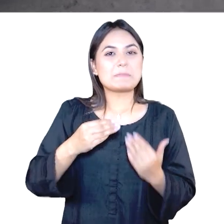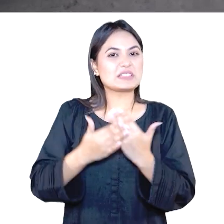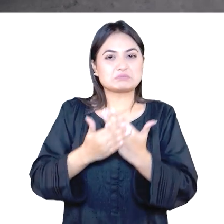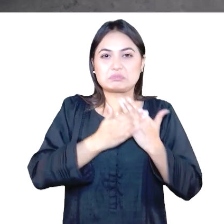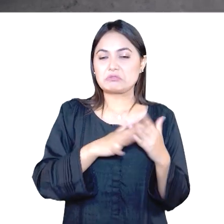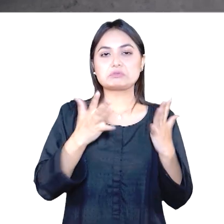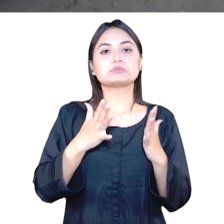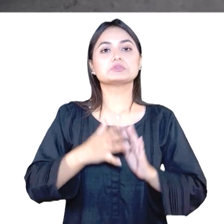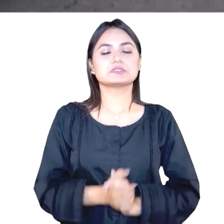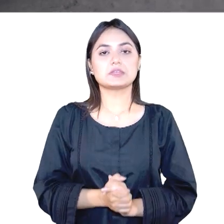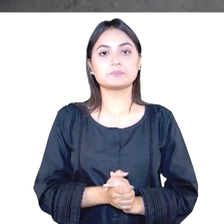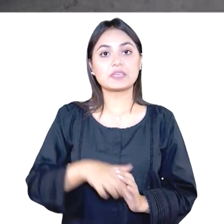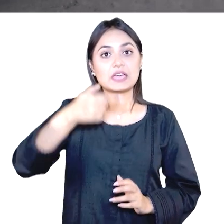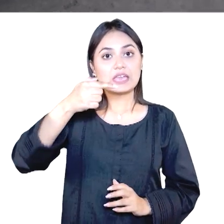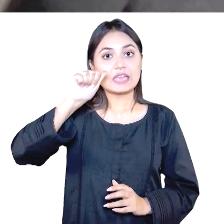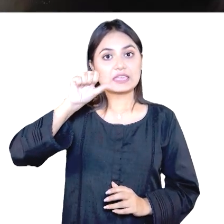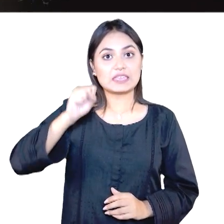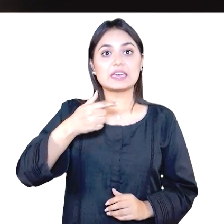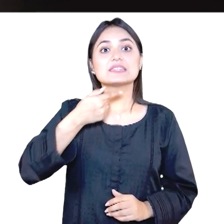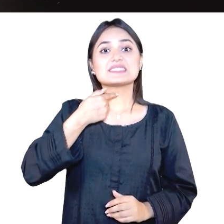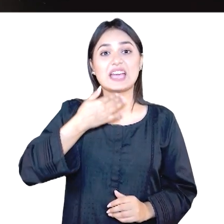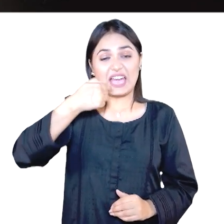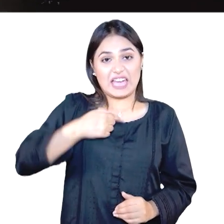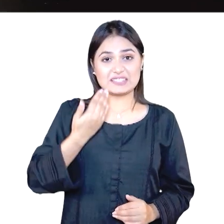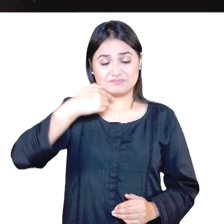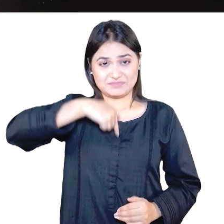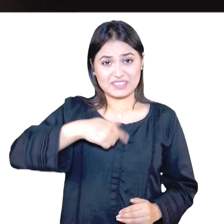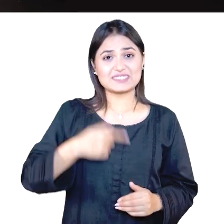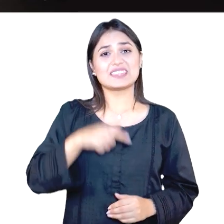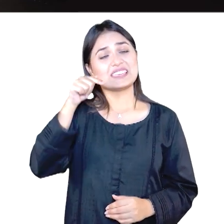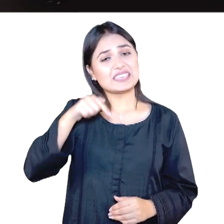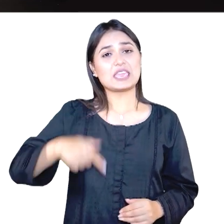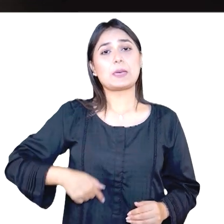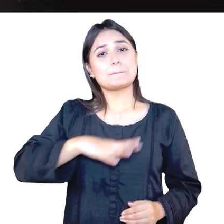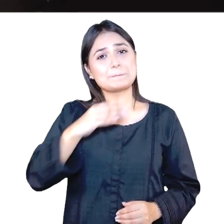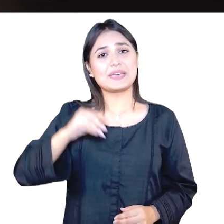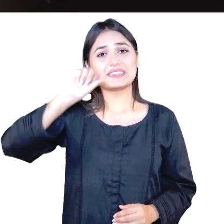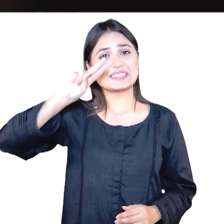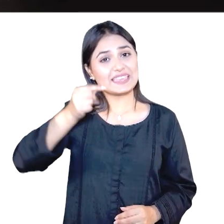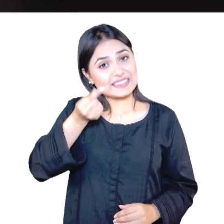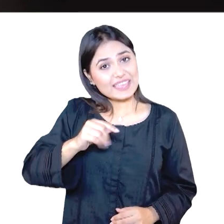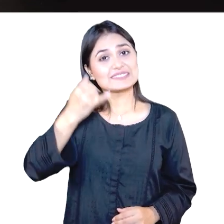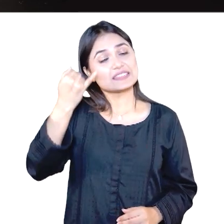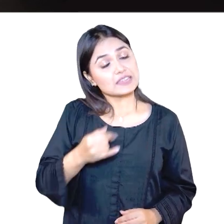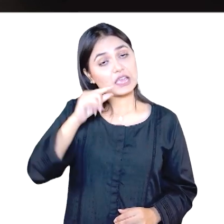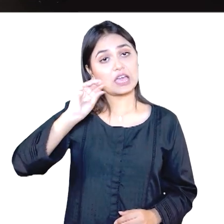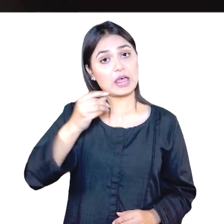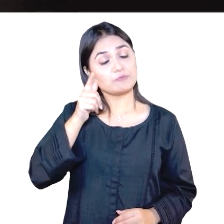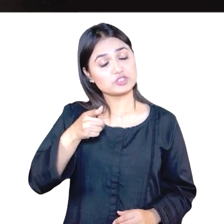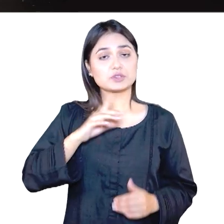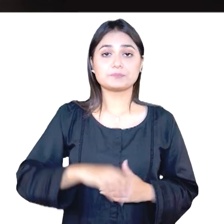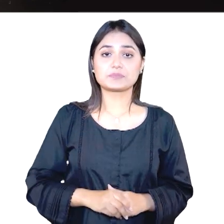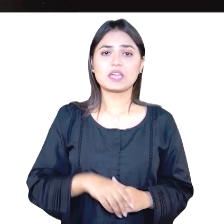न करना है। गैस्ट्रिक जूस का ग़िज़ाई नाली या एसोफेगस में दाखिल होना भी मैदे में तेजाबियत के तनासुब में बिगाड़ की वजह हो सकता